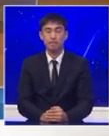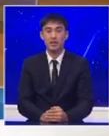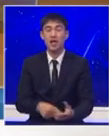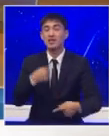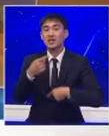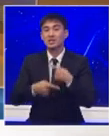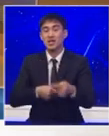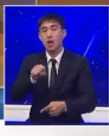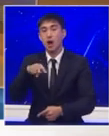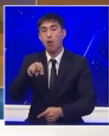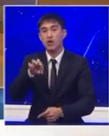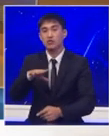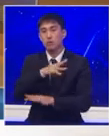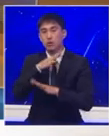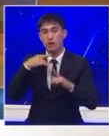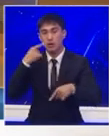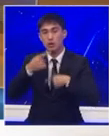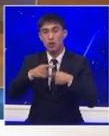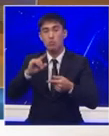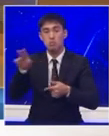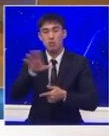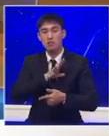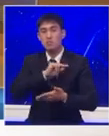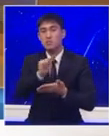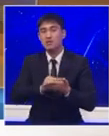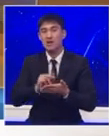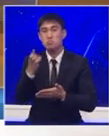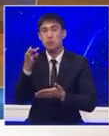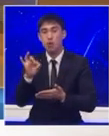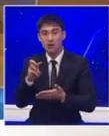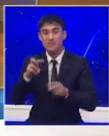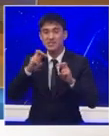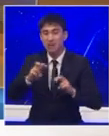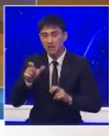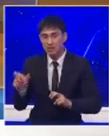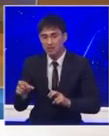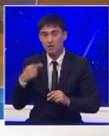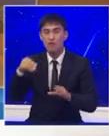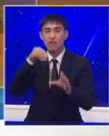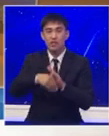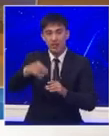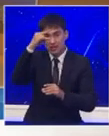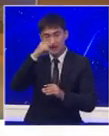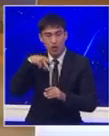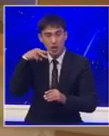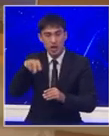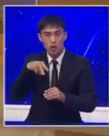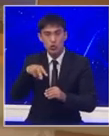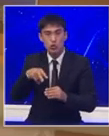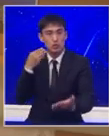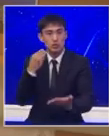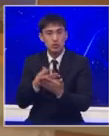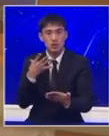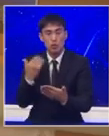Наследие Мухтара Ауэзова многогранно, ведь он был писателем, биографом, исследователем. Его вклад в казахскую литературу